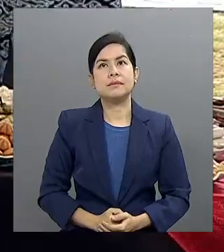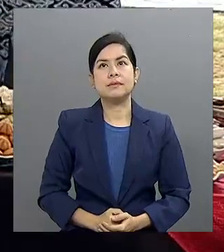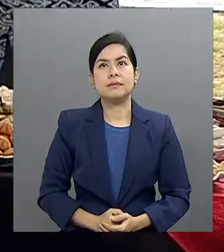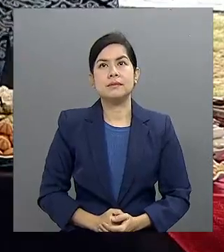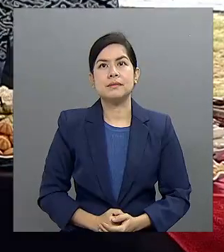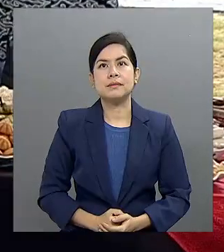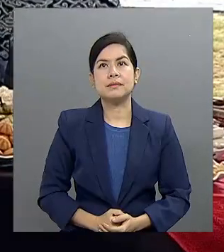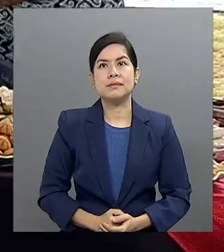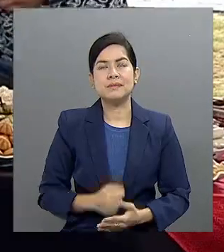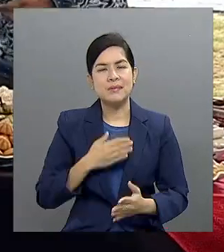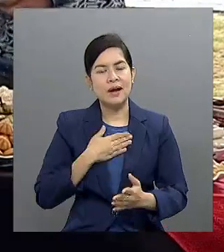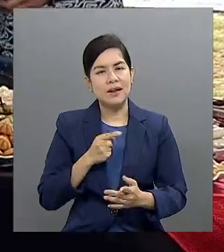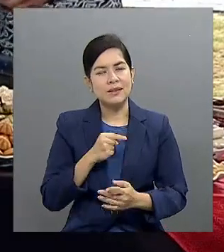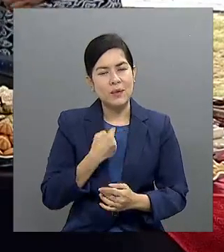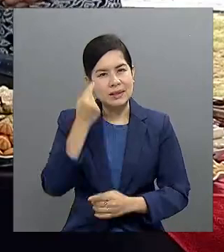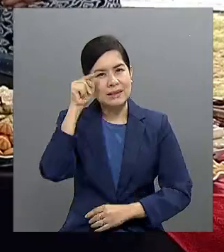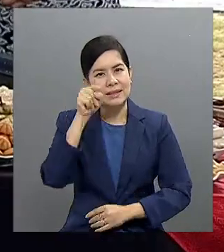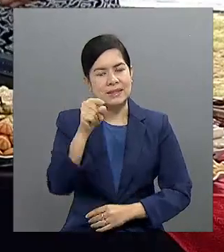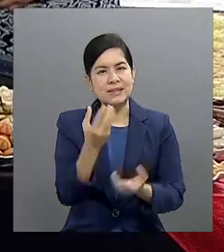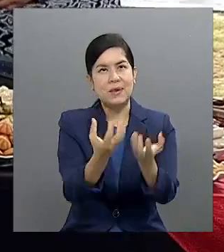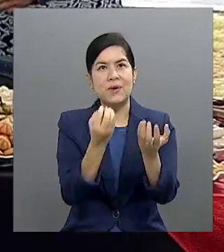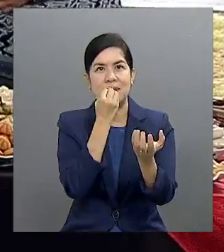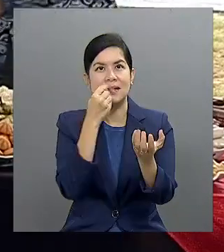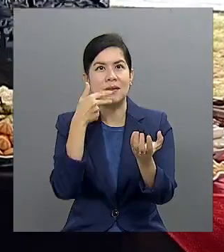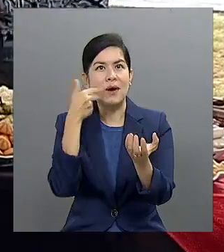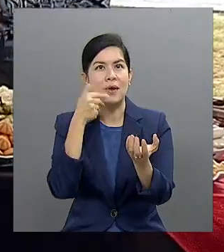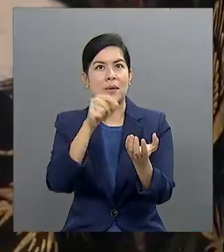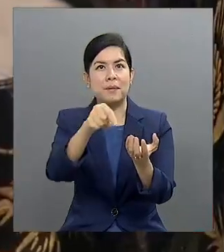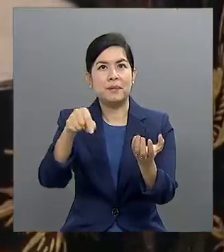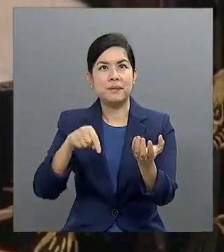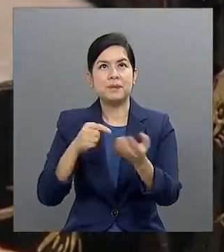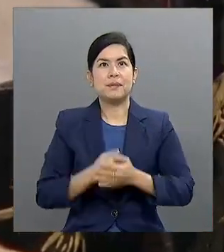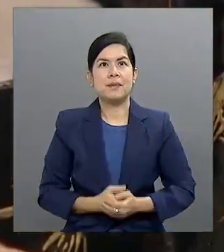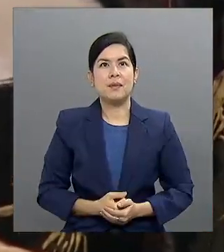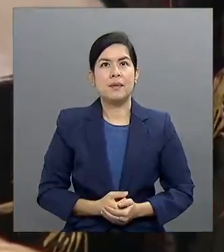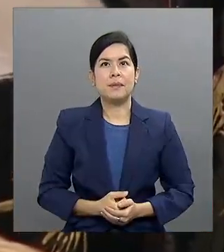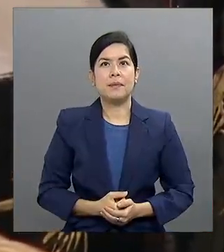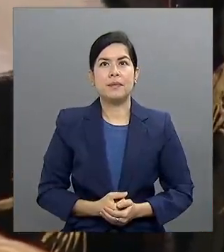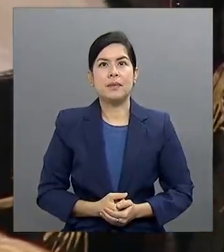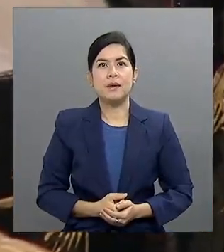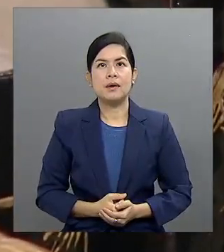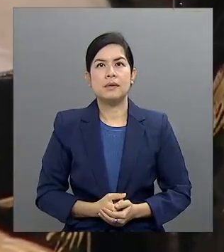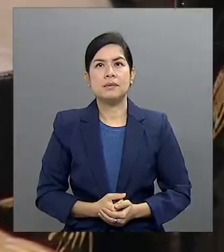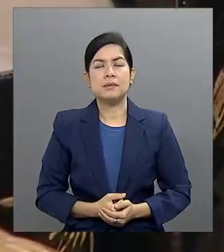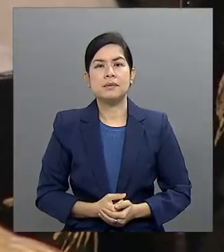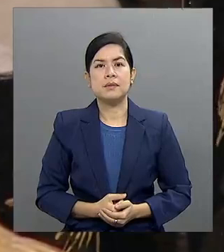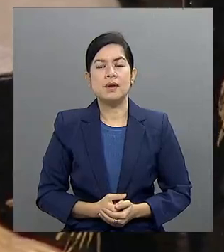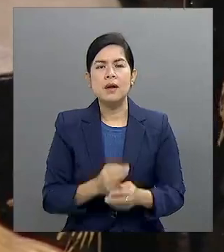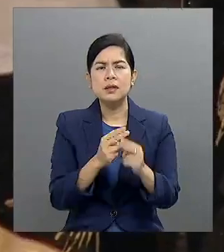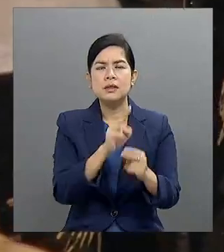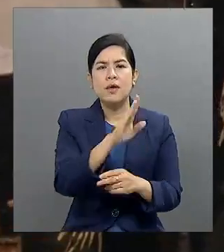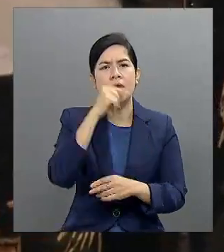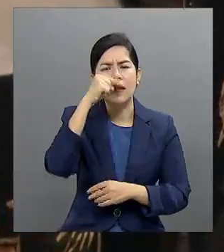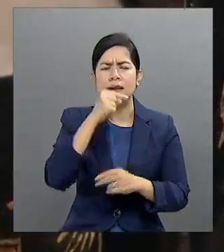มอยู่นะใจยังอยู่ขนม นี่ขนมใช่นี่คือนี่ก็เป็นซิกเนเจอร์อย่างหนึ่งนะครับจริงๆแล้วเรามีชื่อไทยให้ด้วยนะครับปัจจุบันนี้ครับ